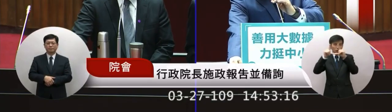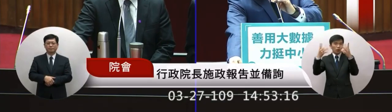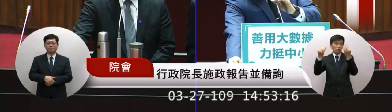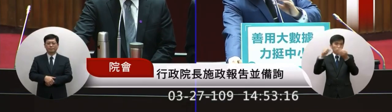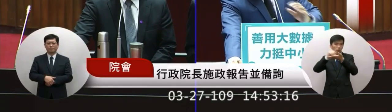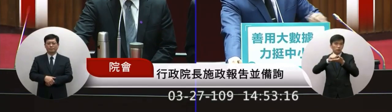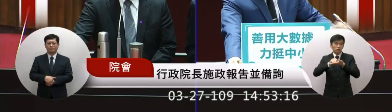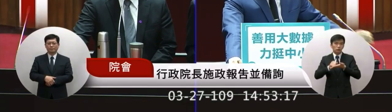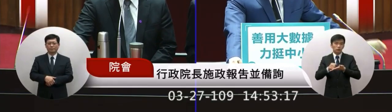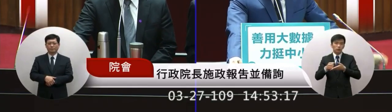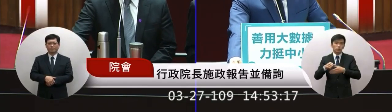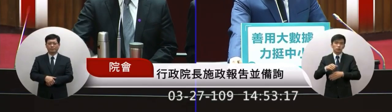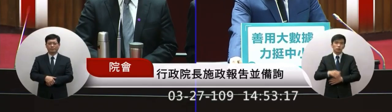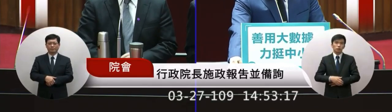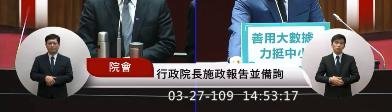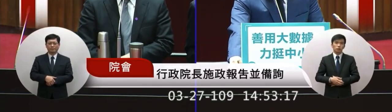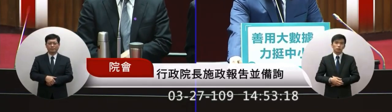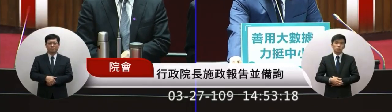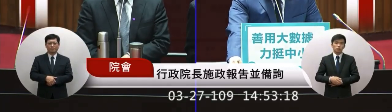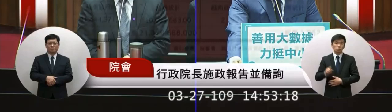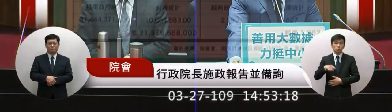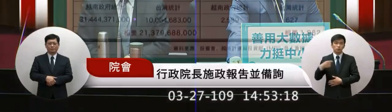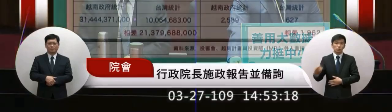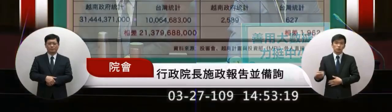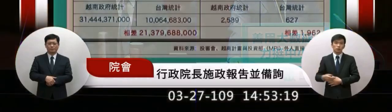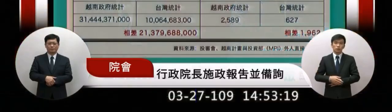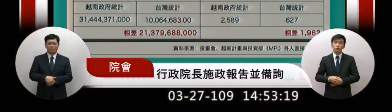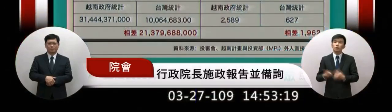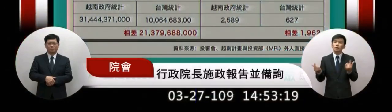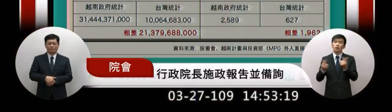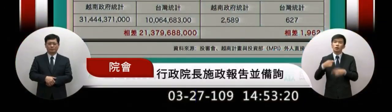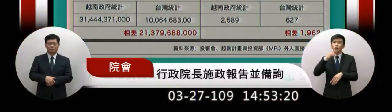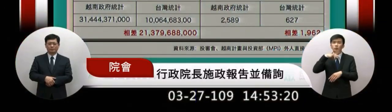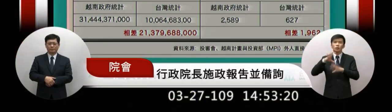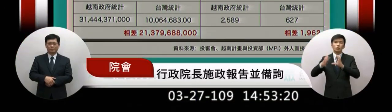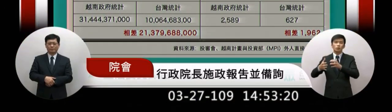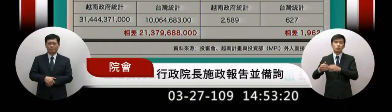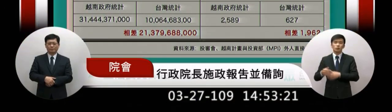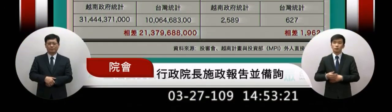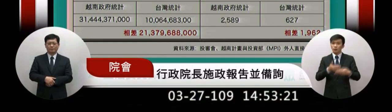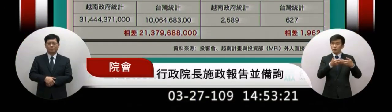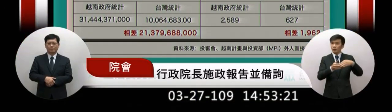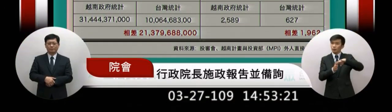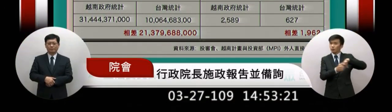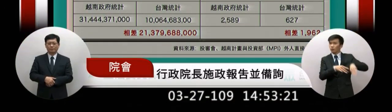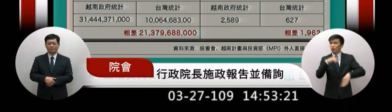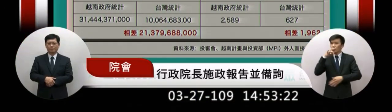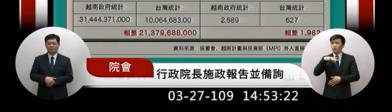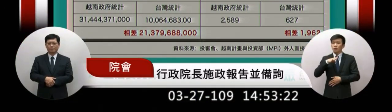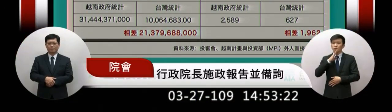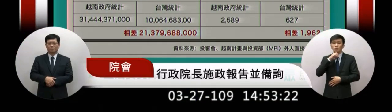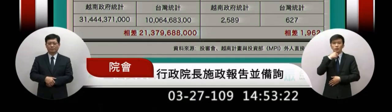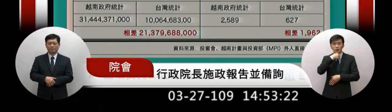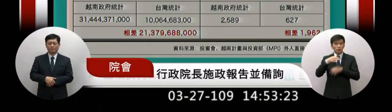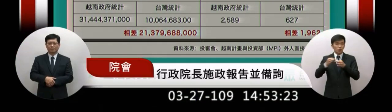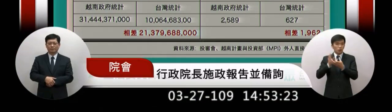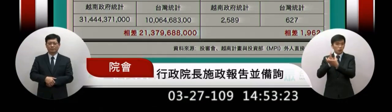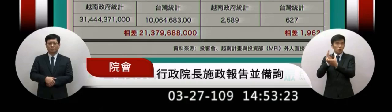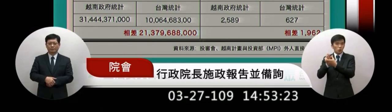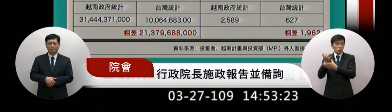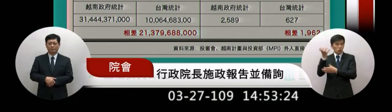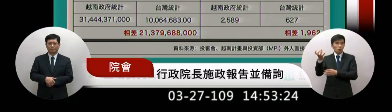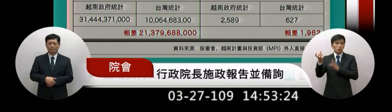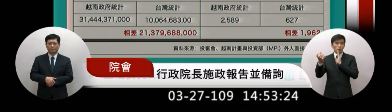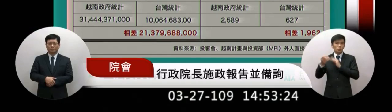张，咱看一下讲越南好啊啦，咱除了中国大陆之外，越南是我们台资投资最多的一个